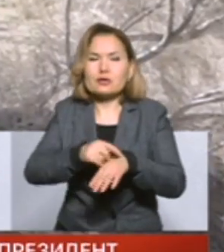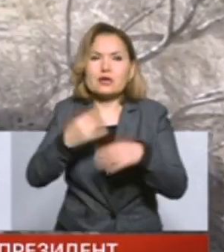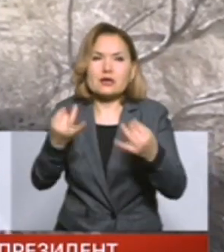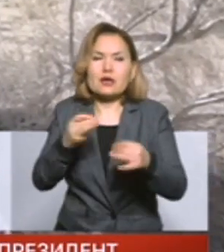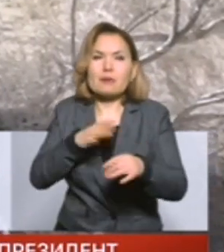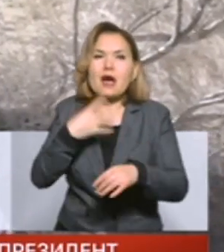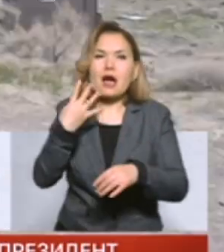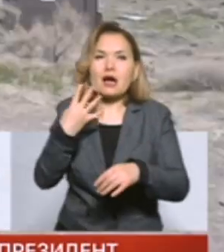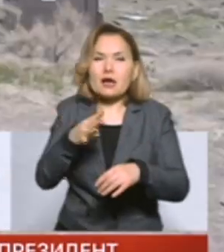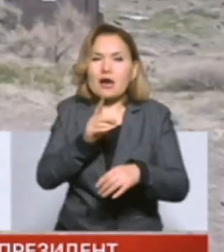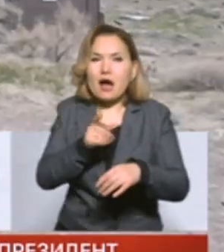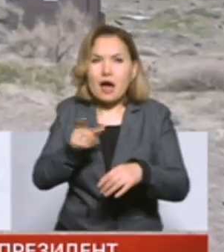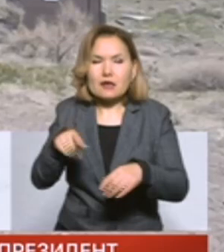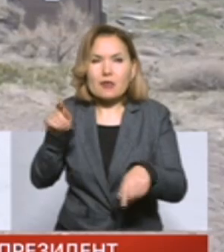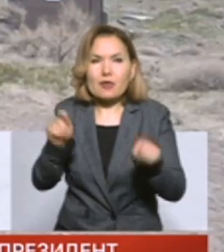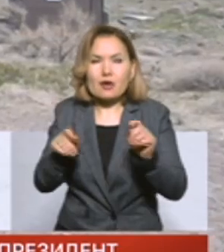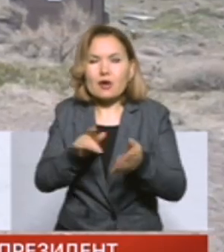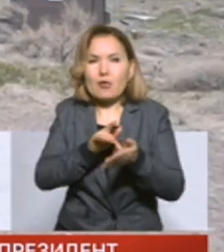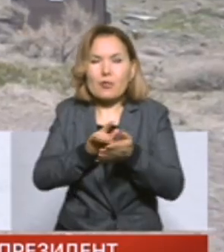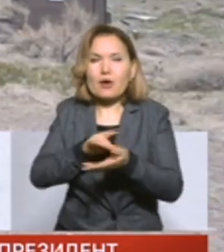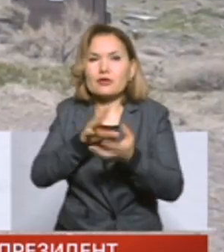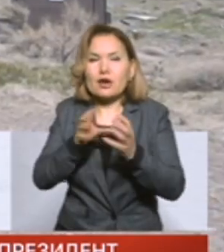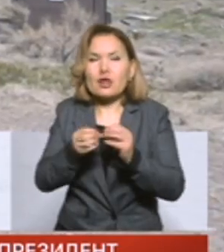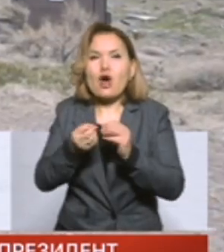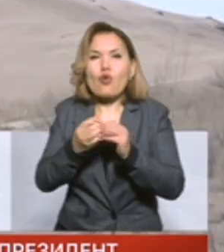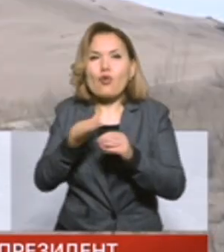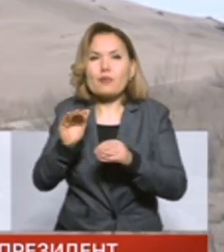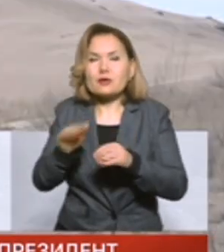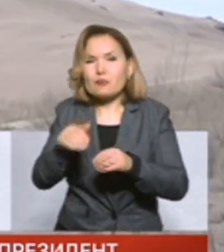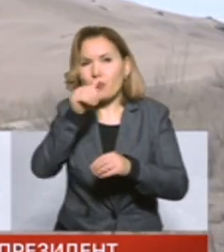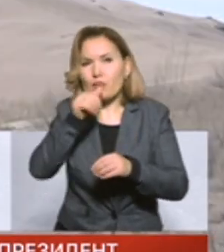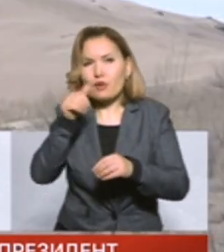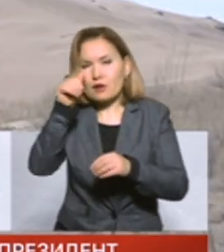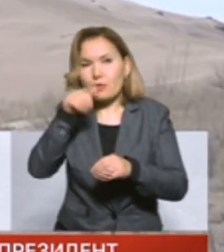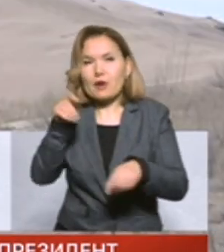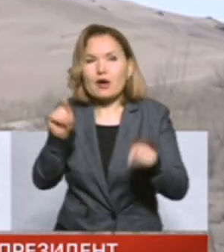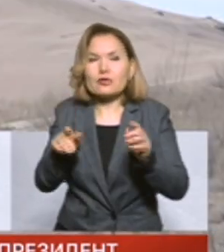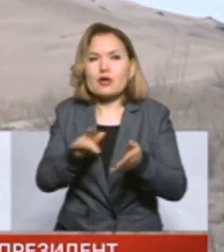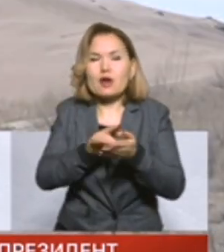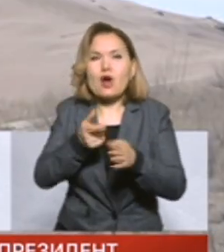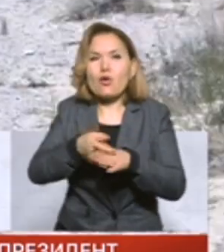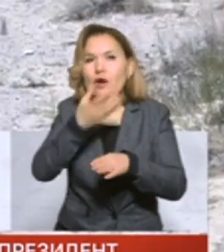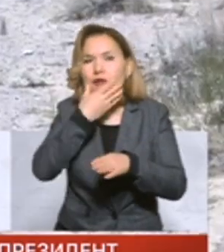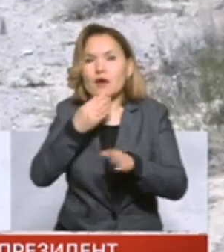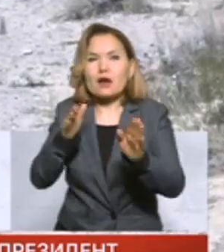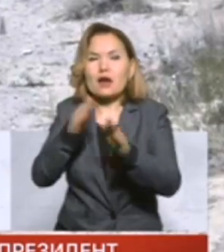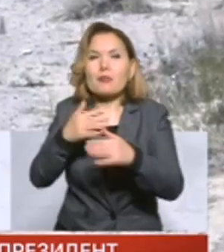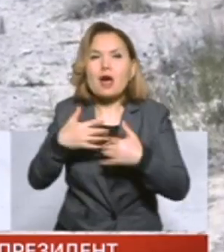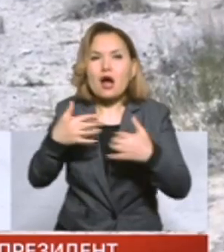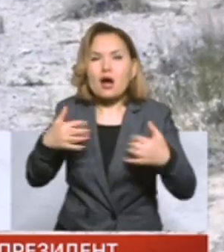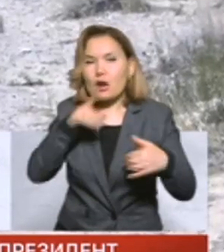астам адам бар. Өткен жылы Алтын Емелге 15 мыңдай турист саяхаттап келген. Биылдың өзінде тұмса табиғатпен аң